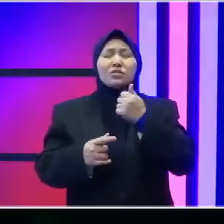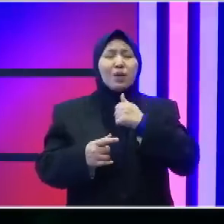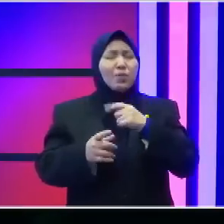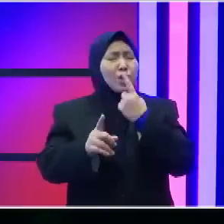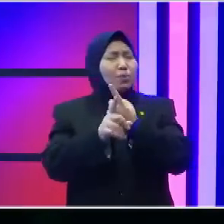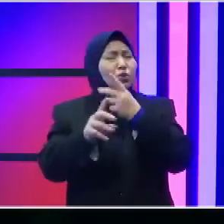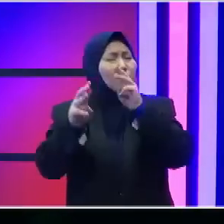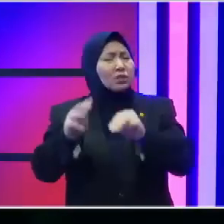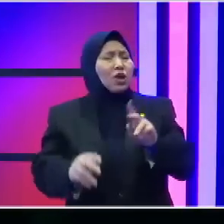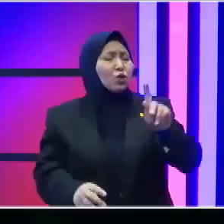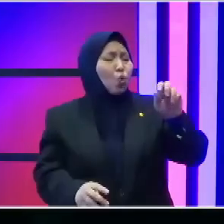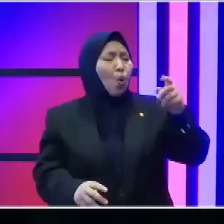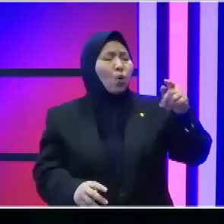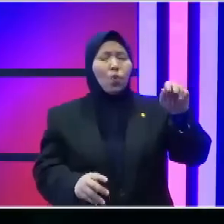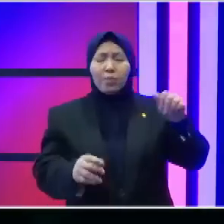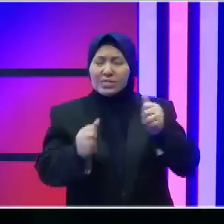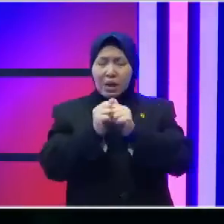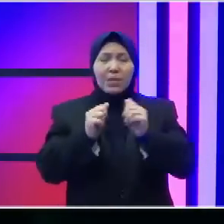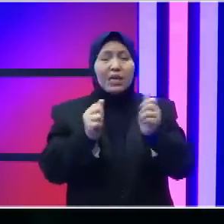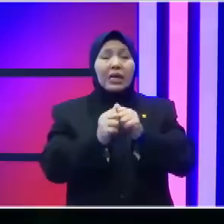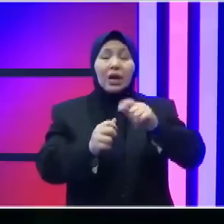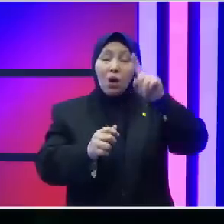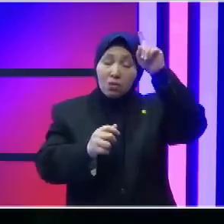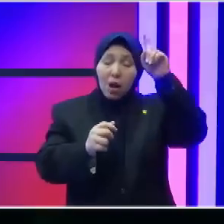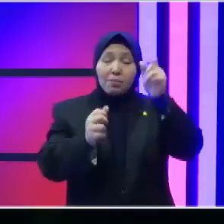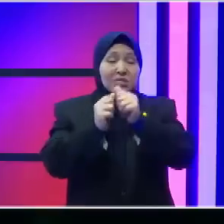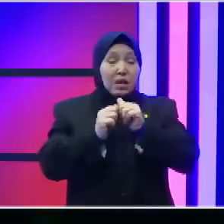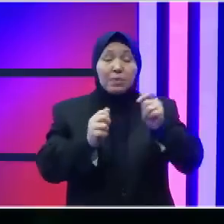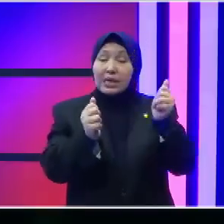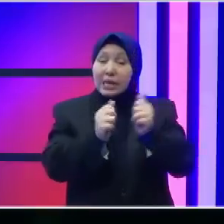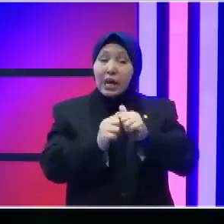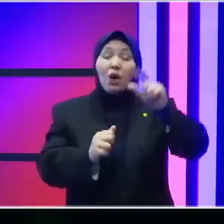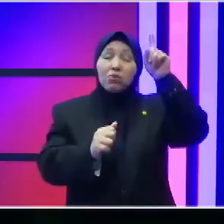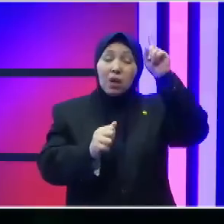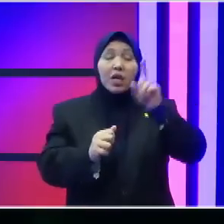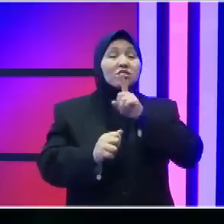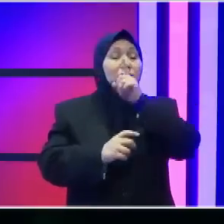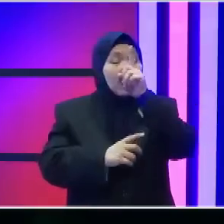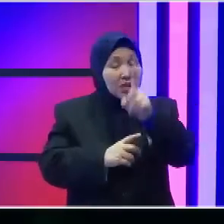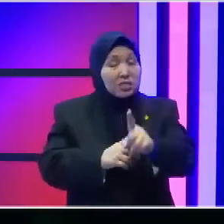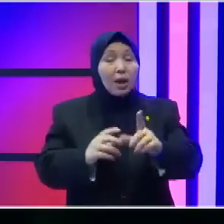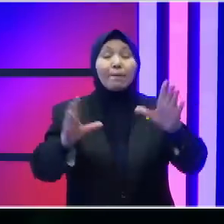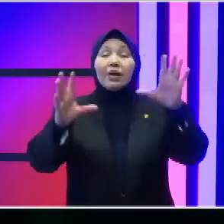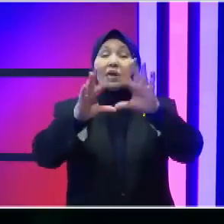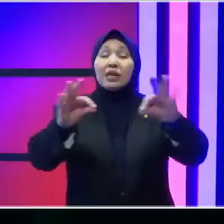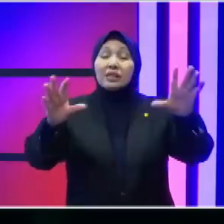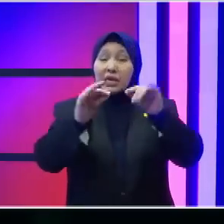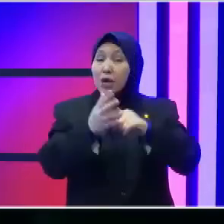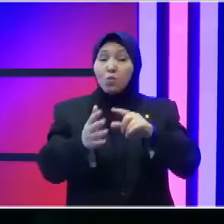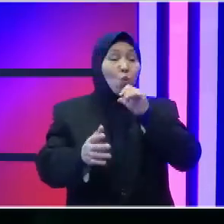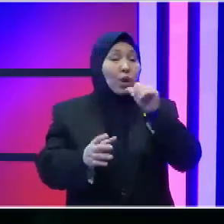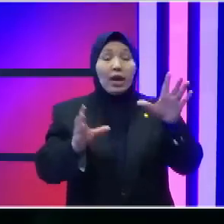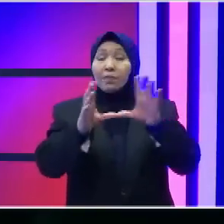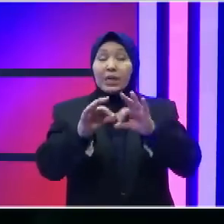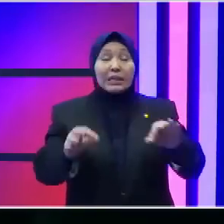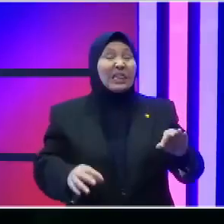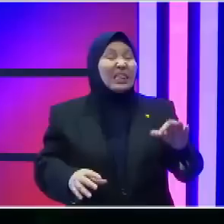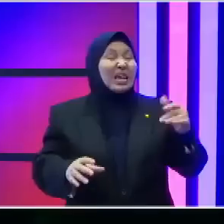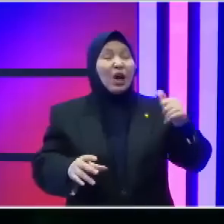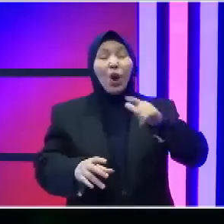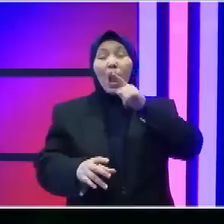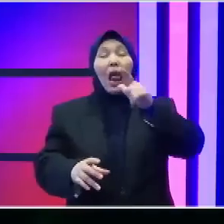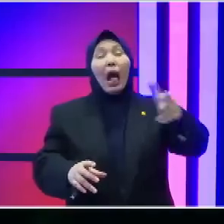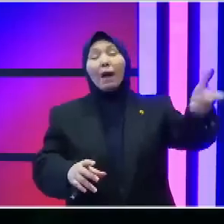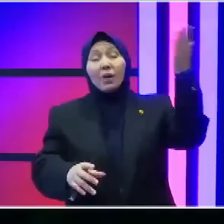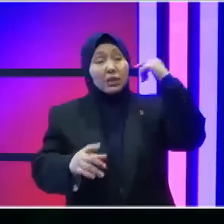betul-betul munajatnya bersama dengan Tuhan, bersama dengan Allah, yang sebenarnya berita ini adalah bukan berita lapuk tetapi